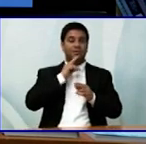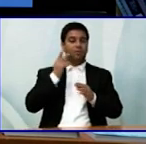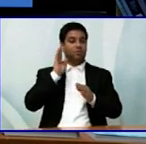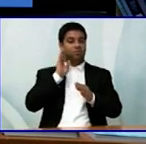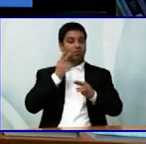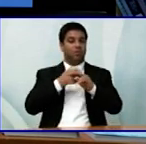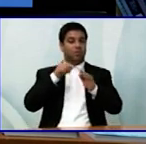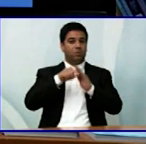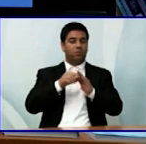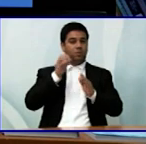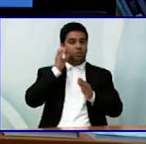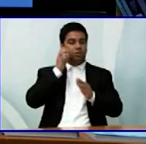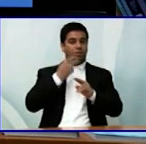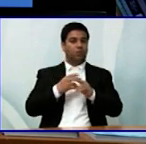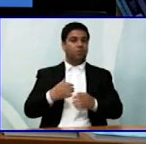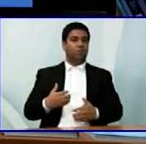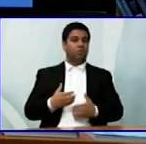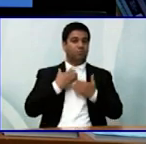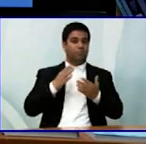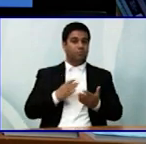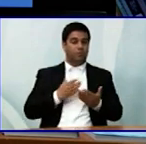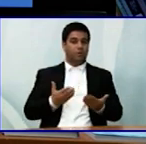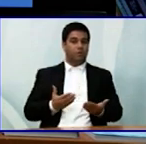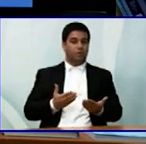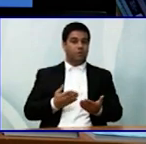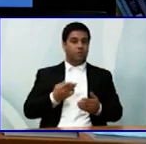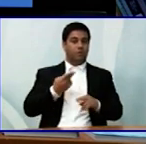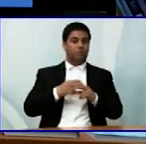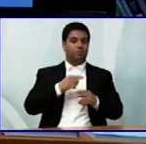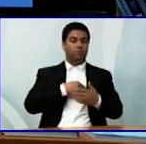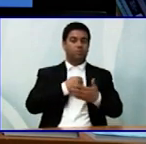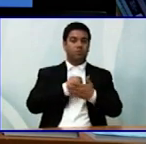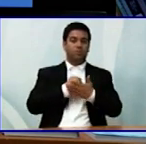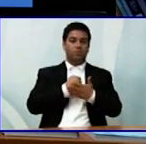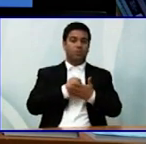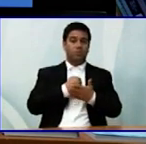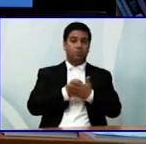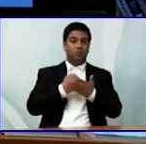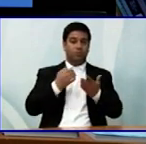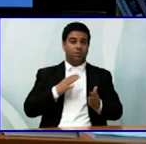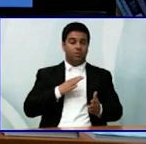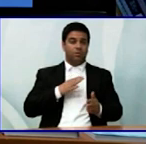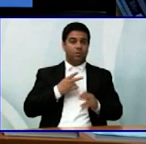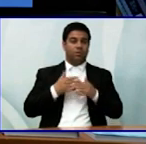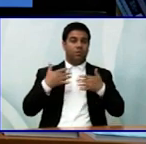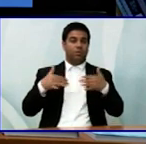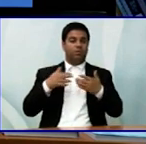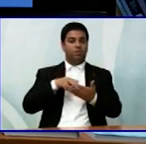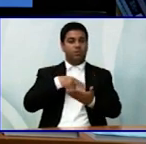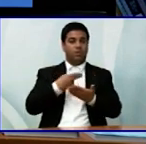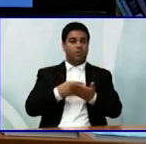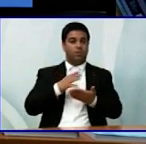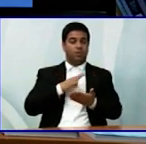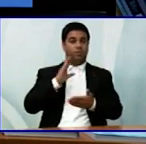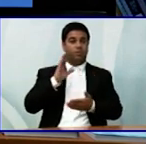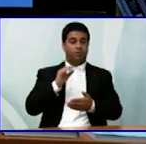eshik orqasidan eshitib turgan ekan. Birdan yuragi duk-duk urib, qaltirab yiqilibdi